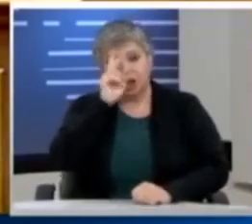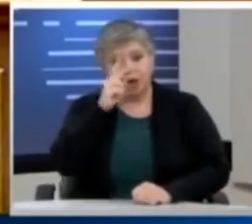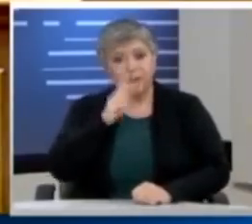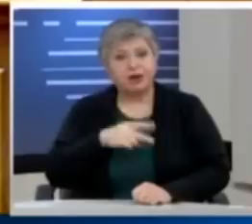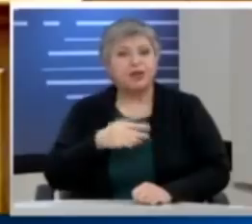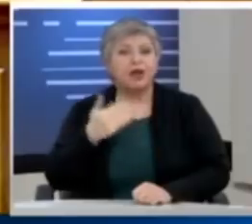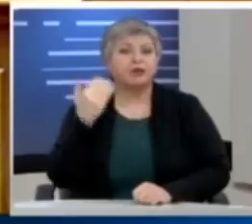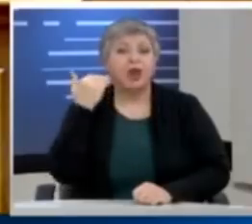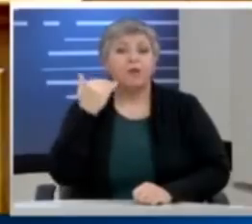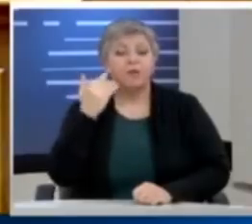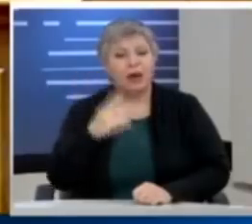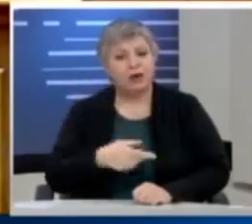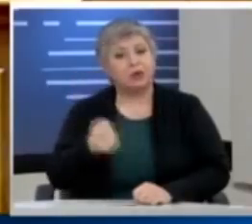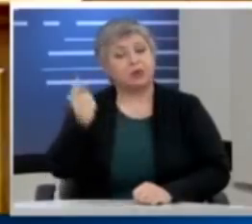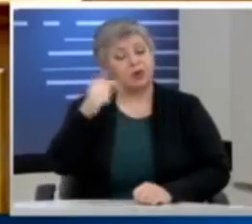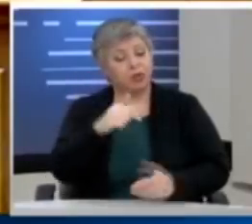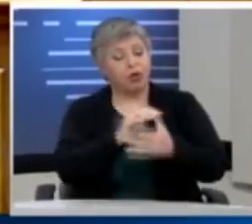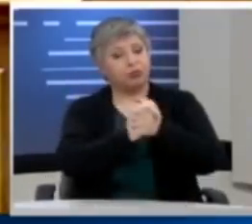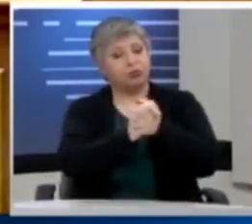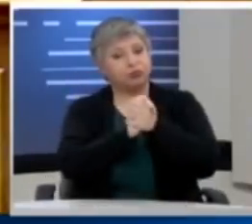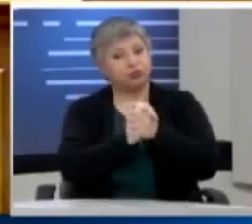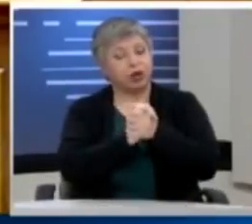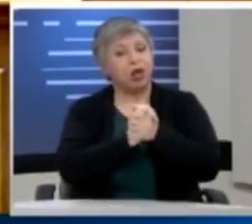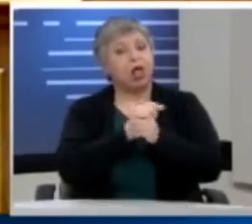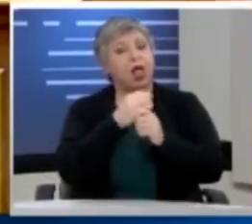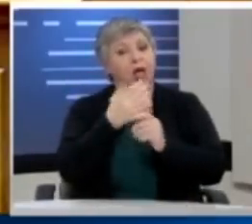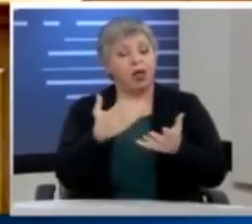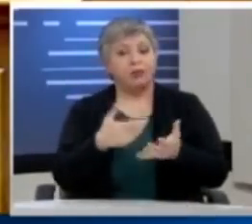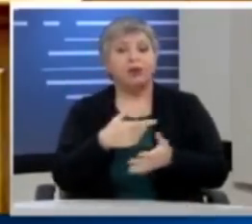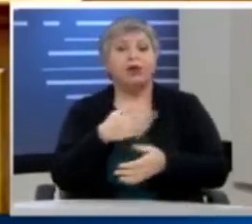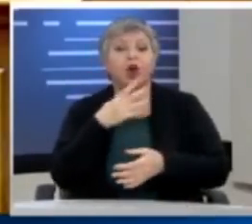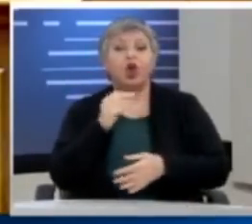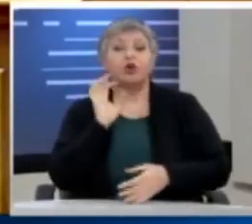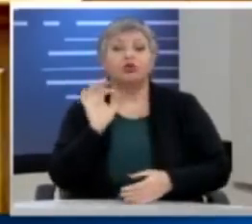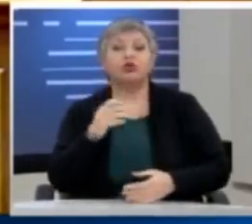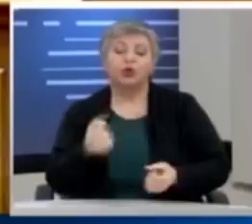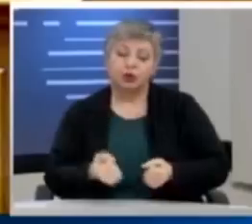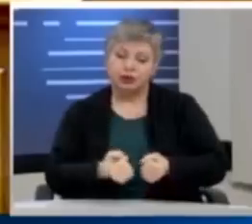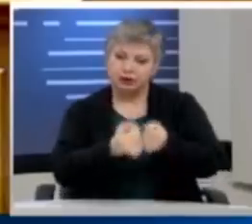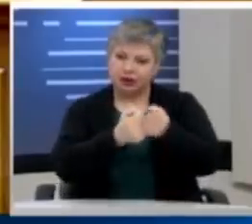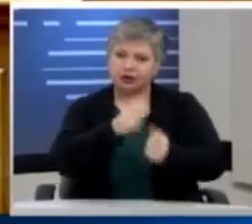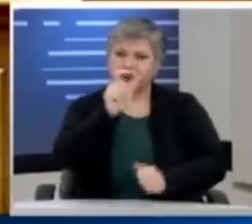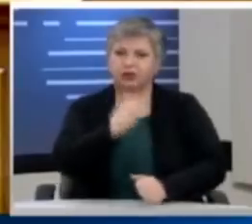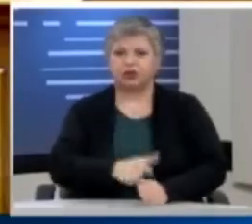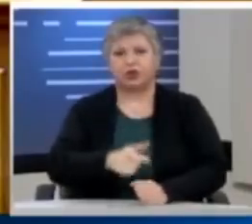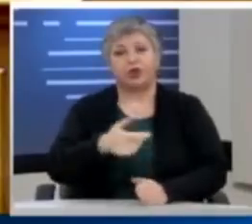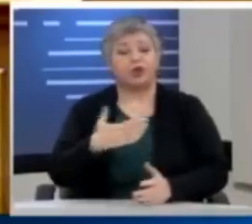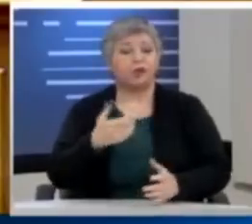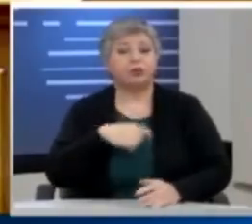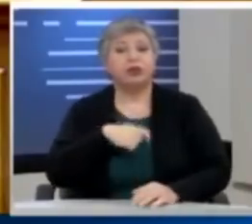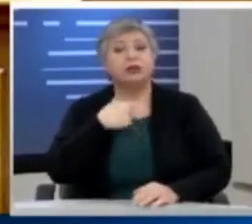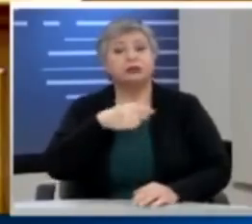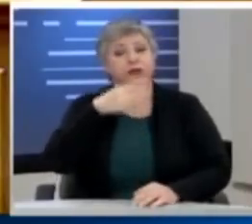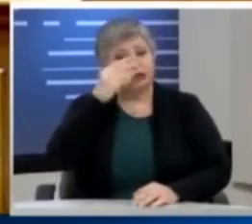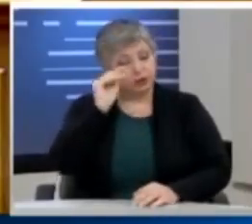σας δώσει συγχαρητήρια, να στηρίξει και προσωπικά εσάς, κύριε Τσίπρα, γιατί βγάλατε πέρα μια